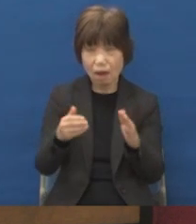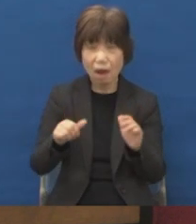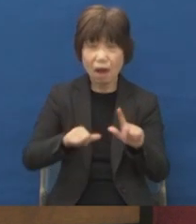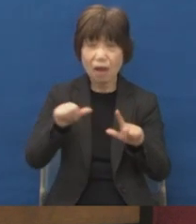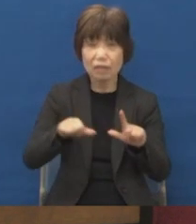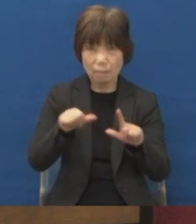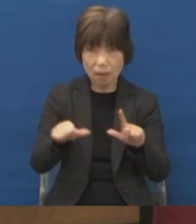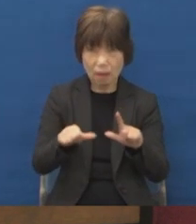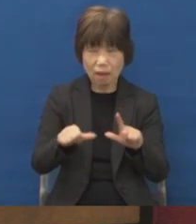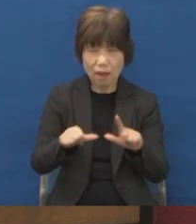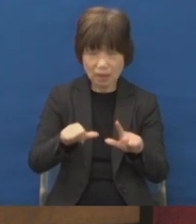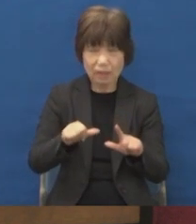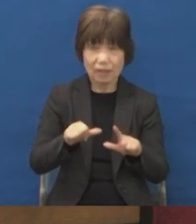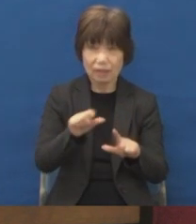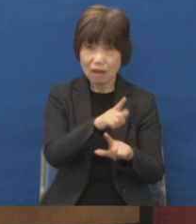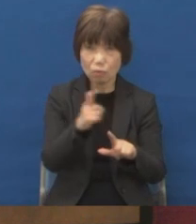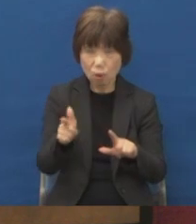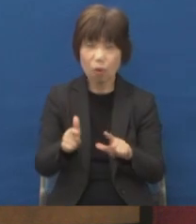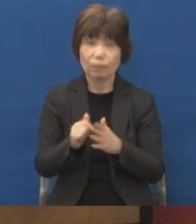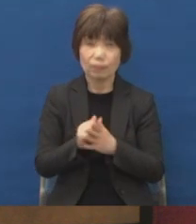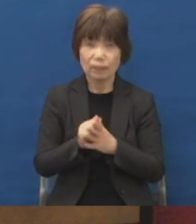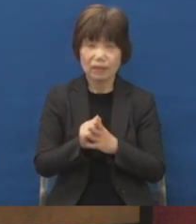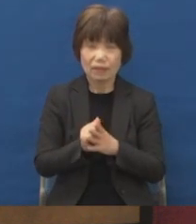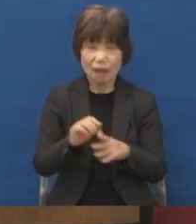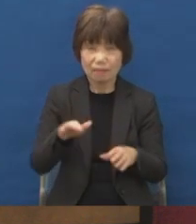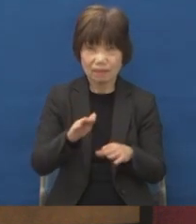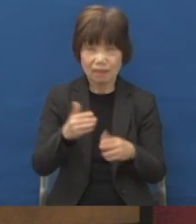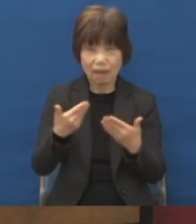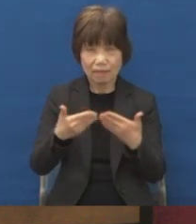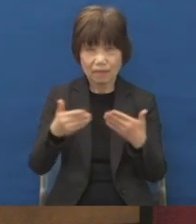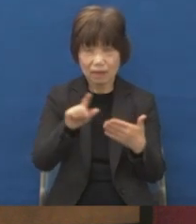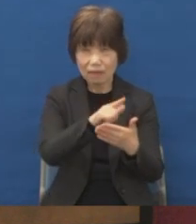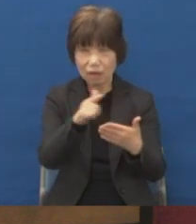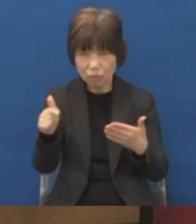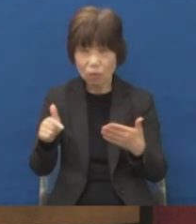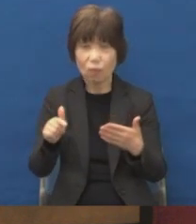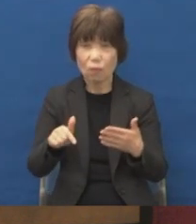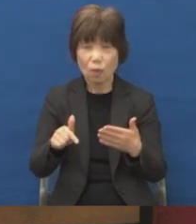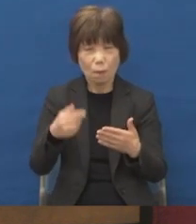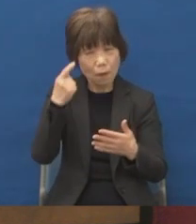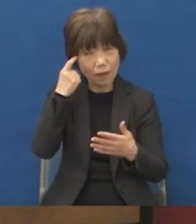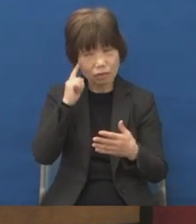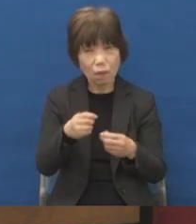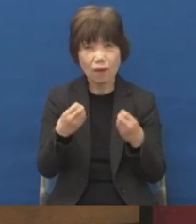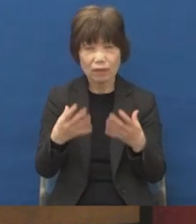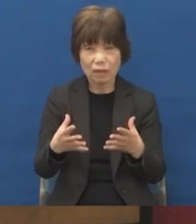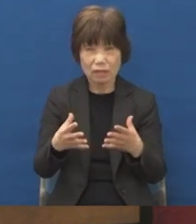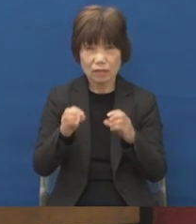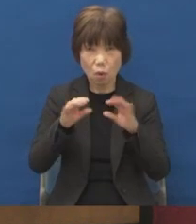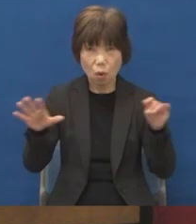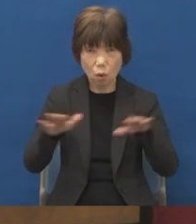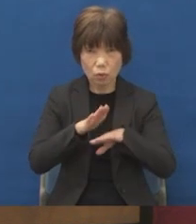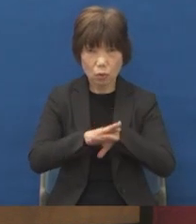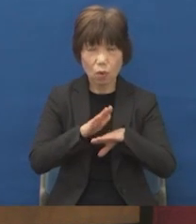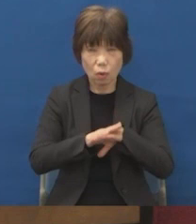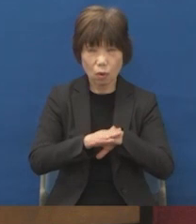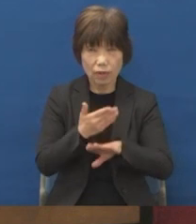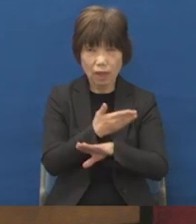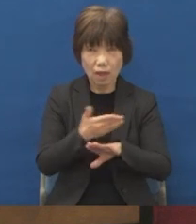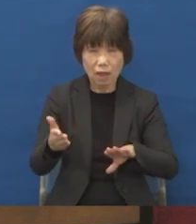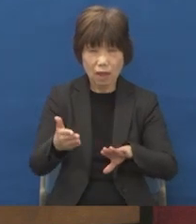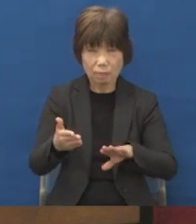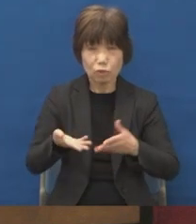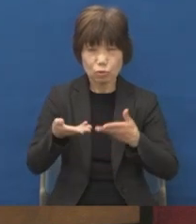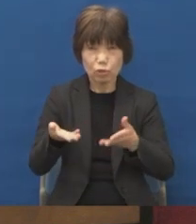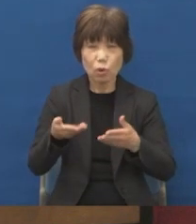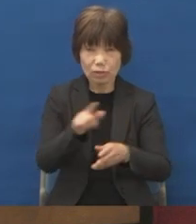のコラボによるさらに魅力的なデザインマンホール導入の検討と新たな広報手段により水需要の喚起に努めること